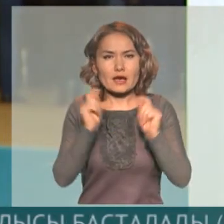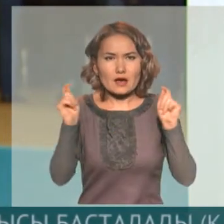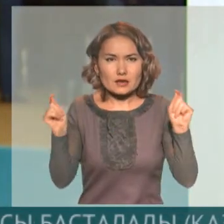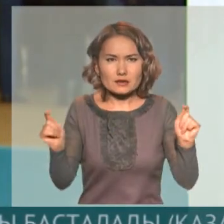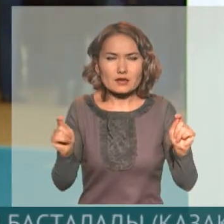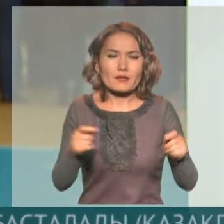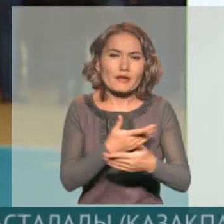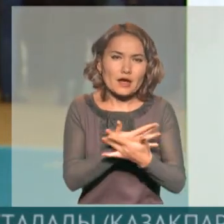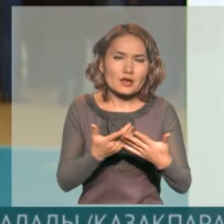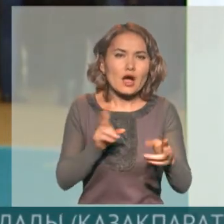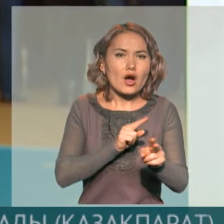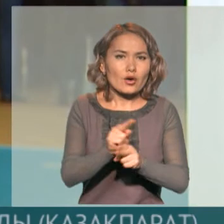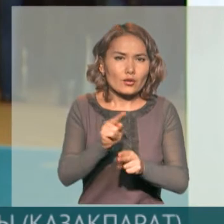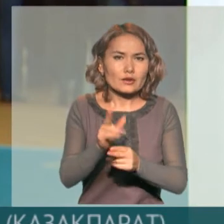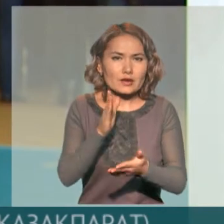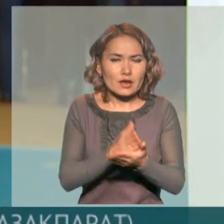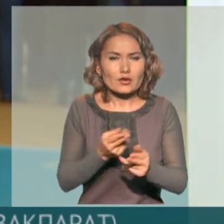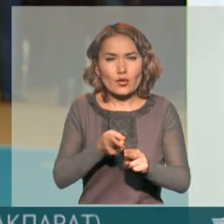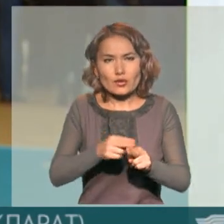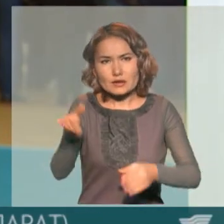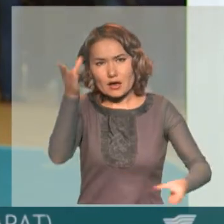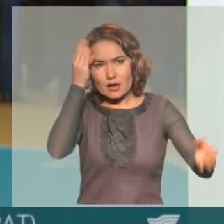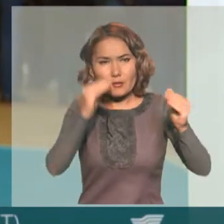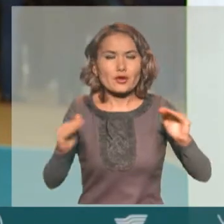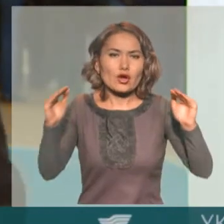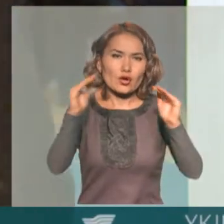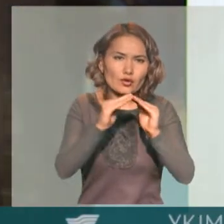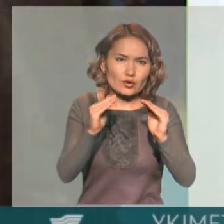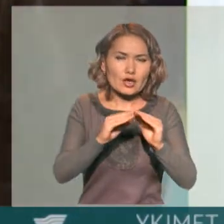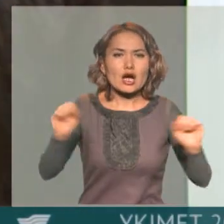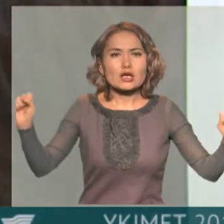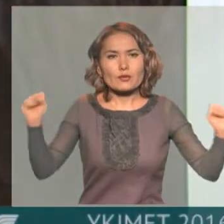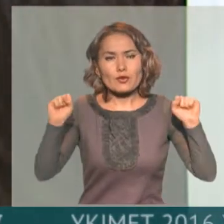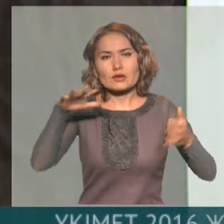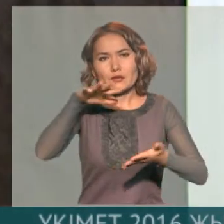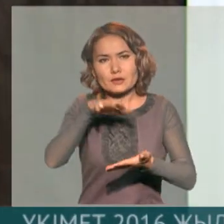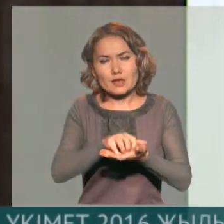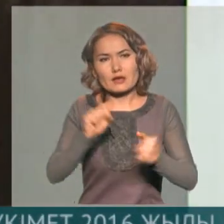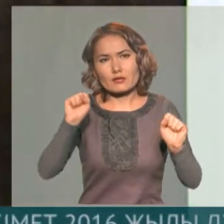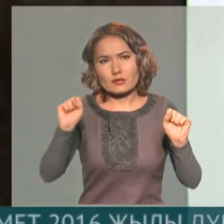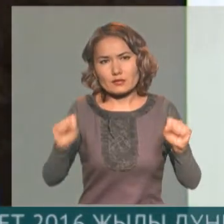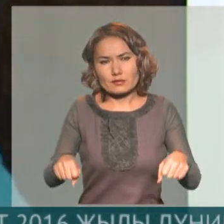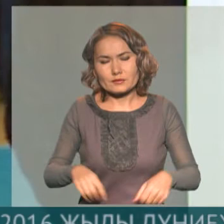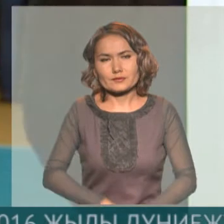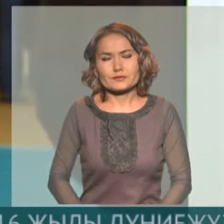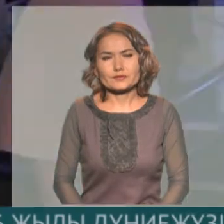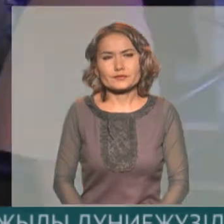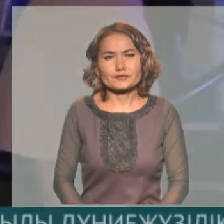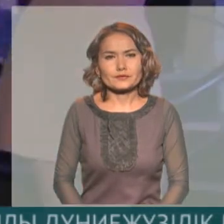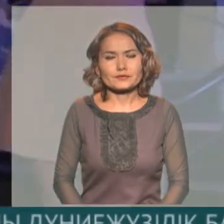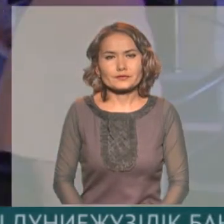комплекстар жазылады. Сол комплекстарды қарап, үйде де, далада да залда да бәр жерде істеуге